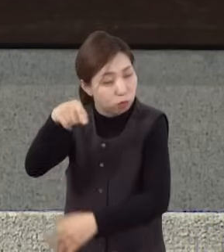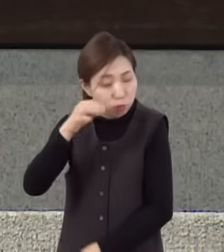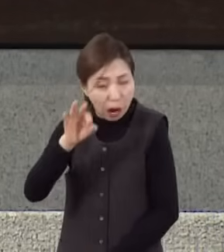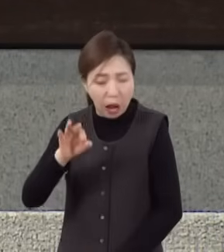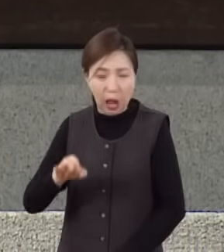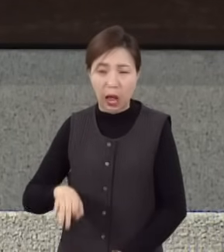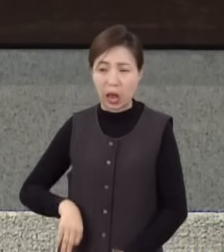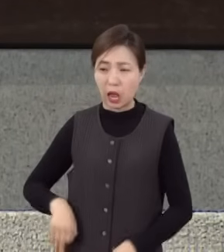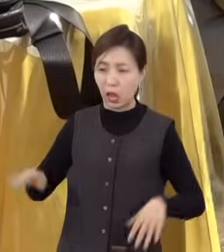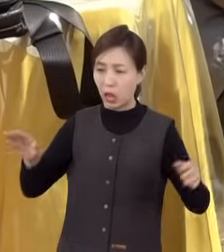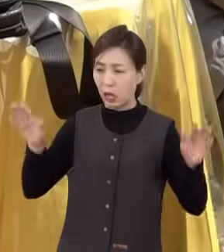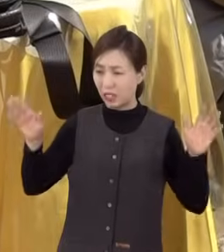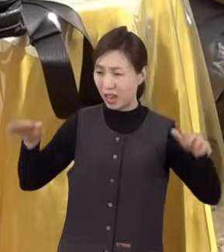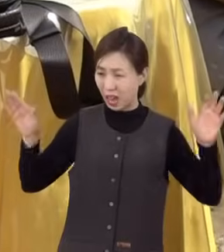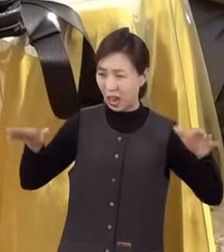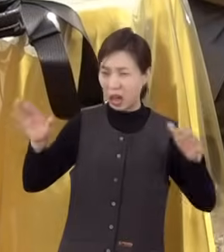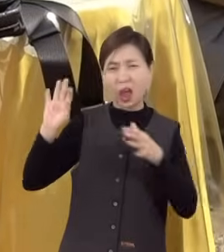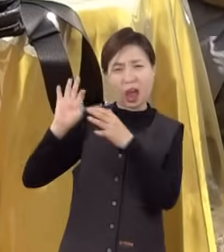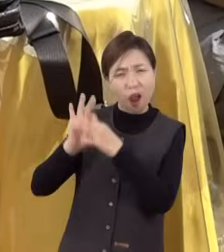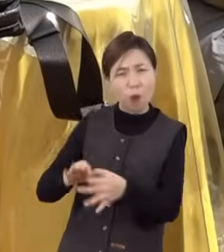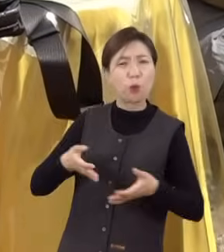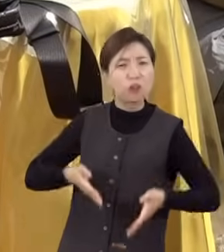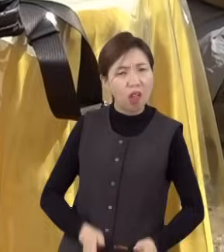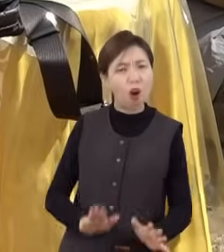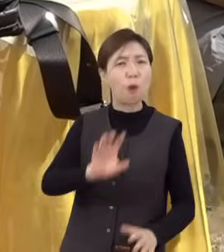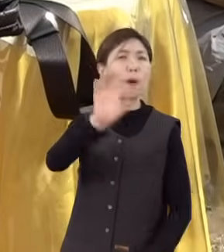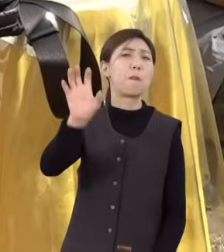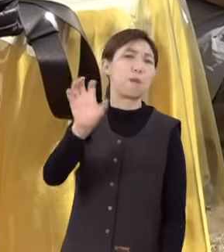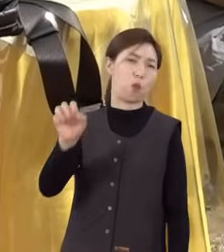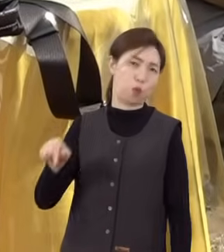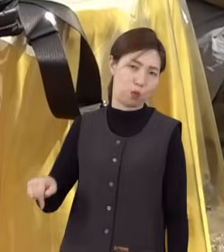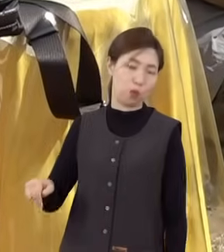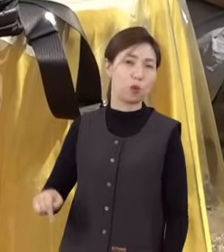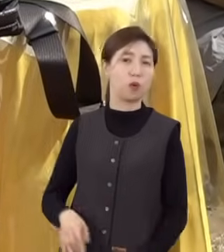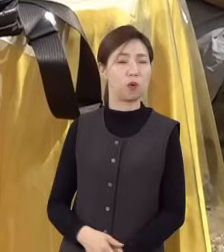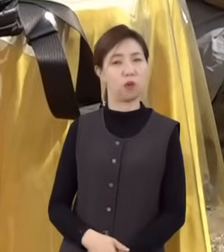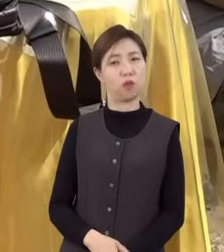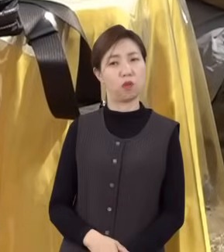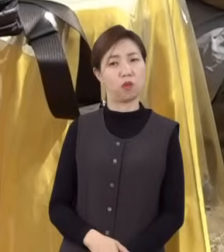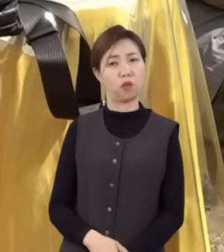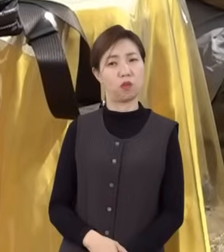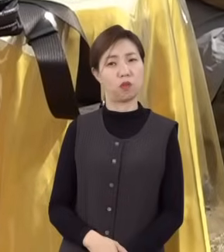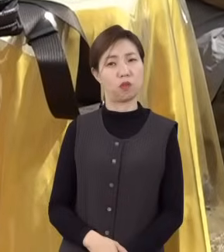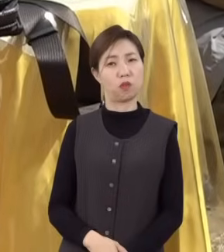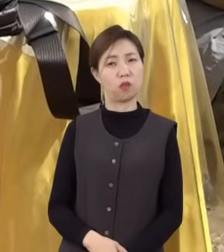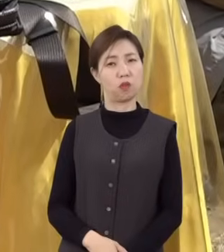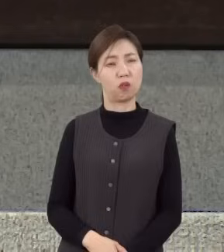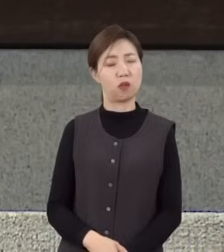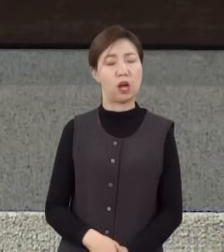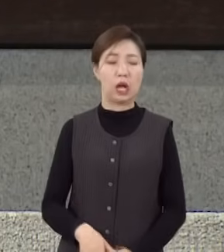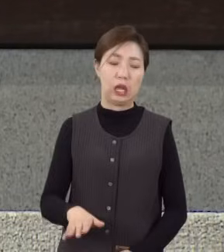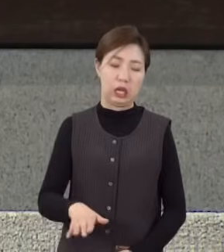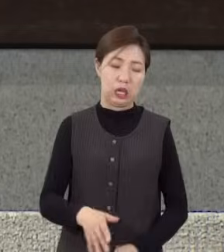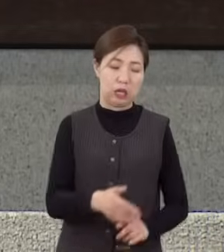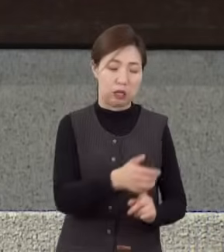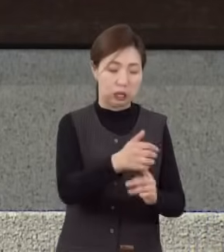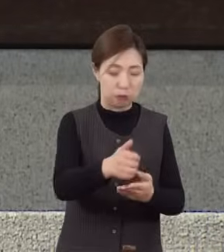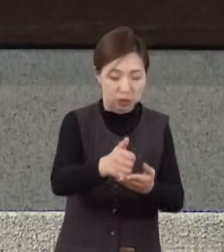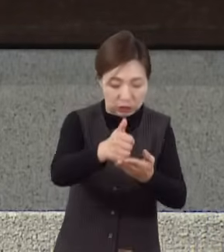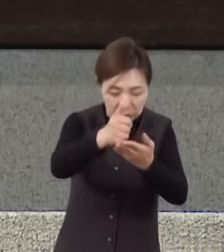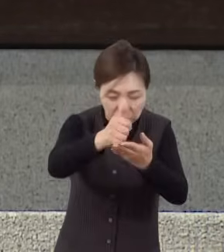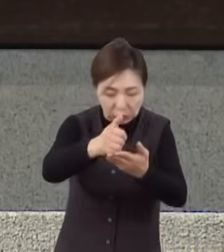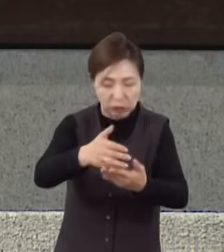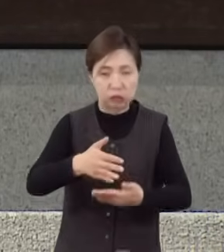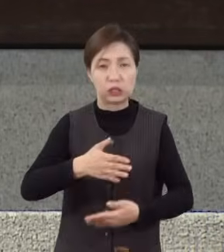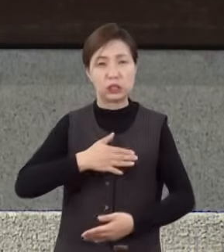못 벗어났더래요. 그렇게 사람 몸 받는 게 힘들어요. 부처님, 제